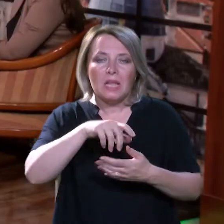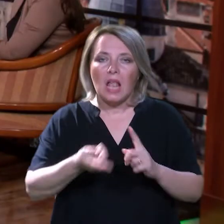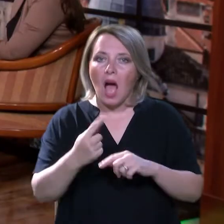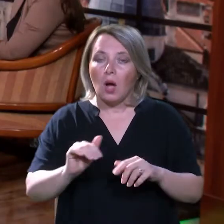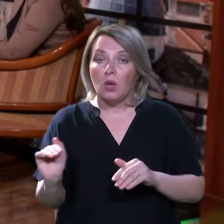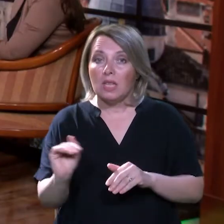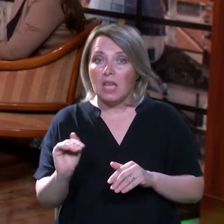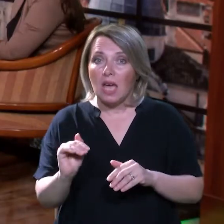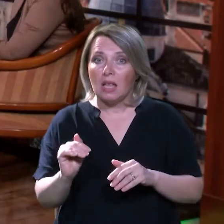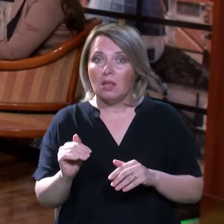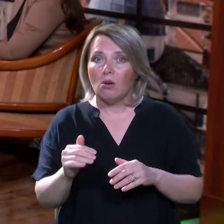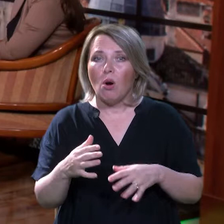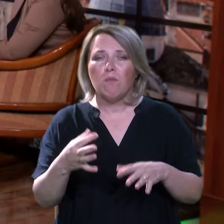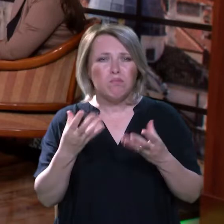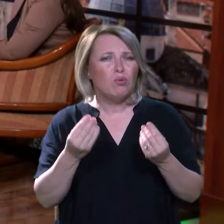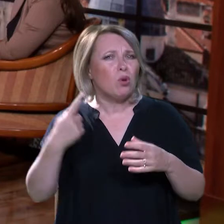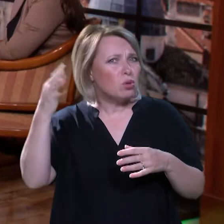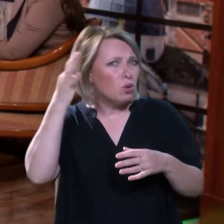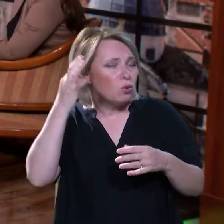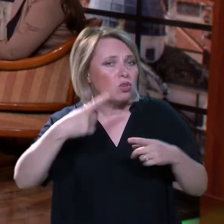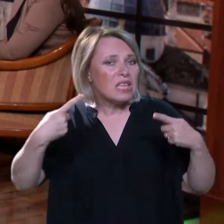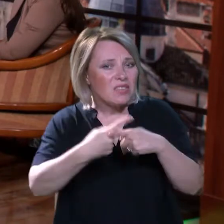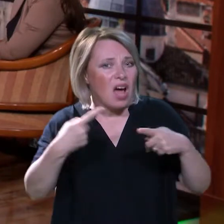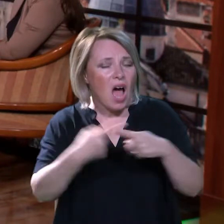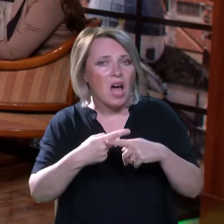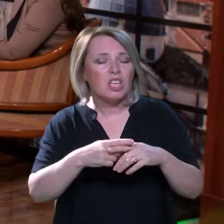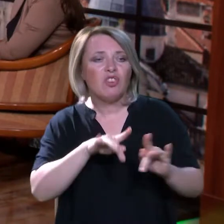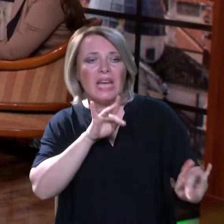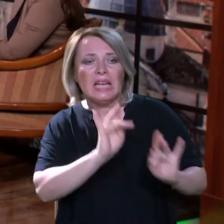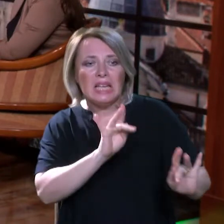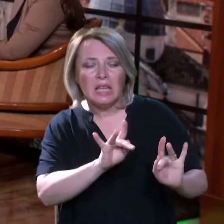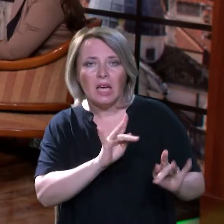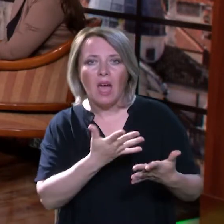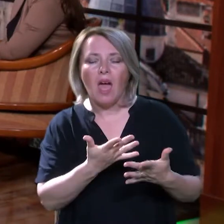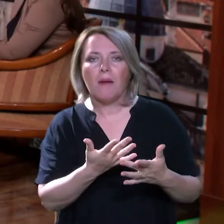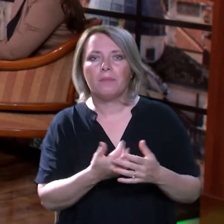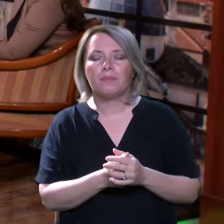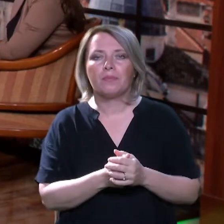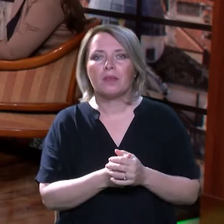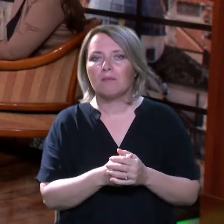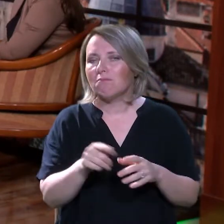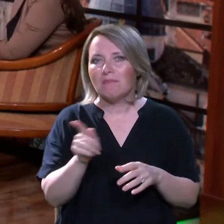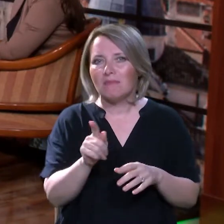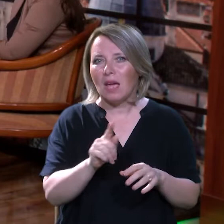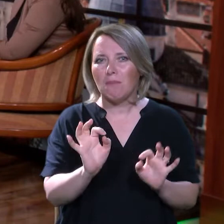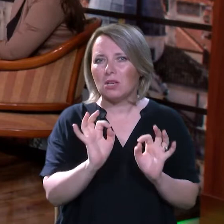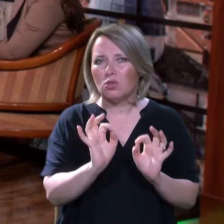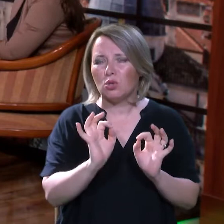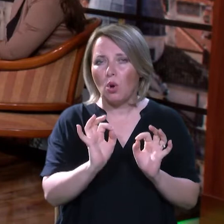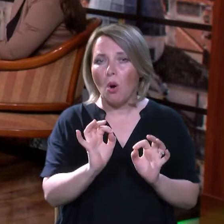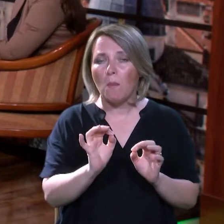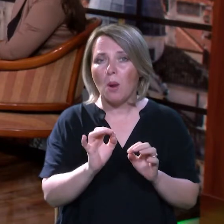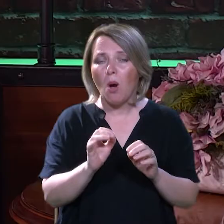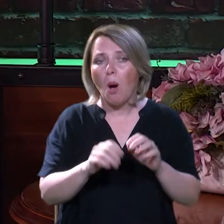Dakle, ako dijete je često izloženo nekakvim svađama, kritiziranjima, nekakvom ne baš tako